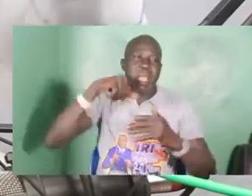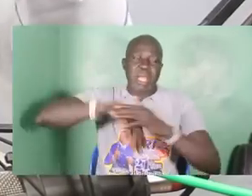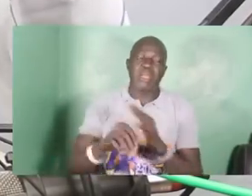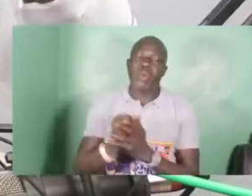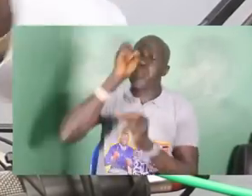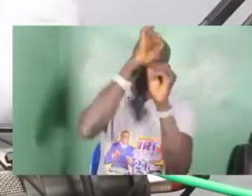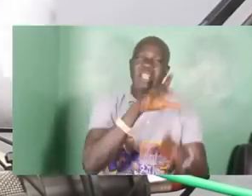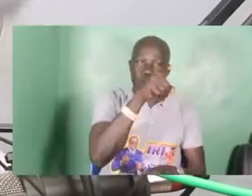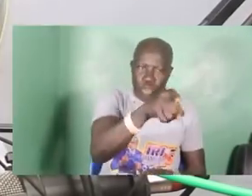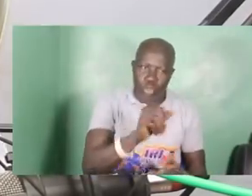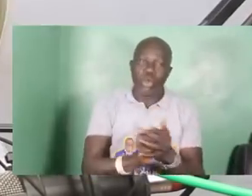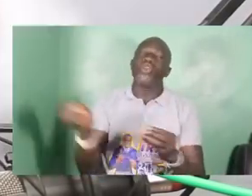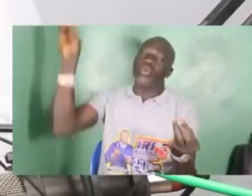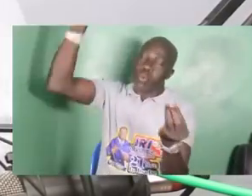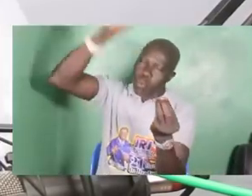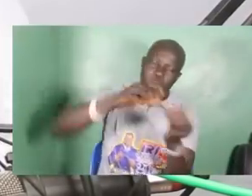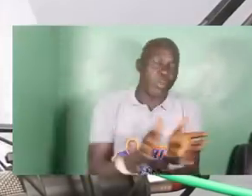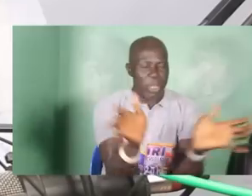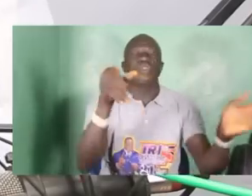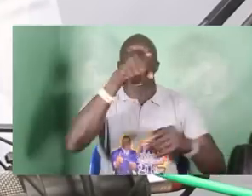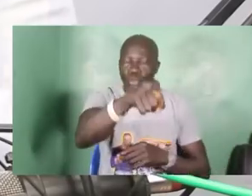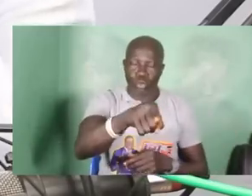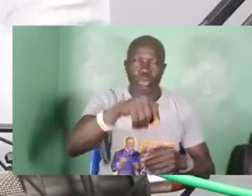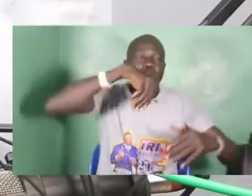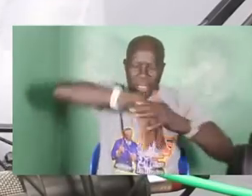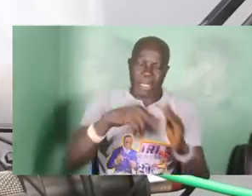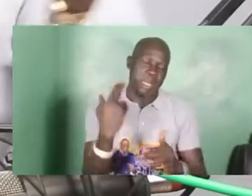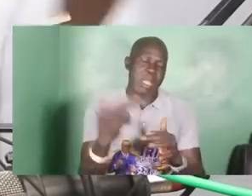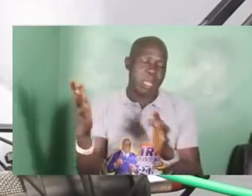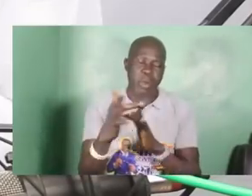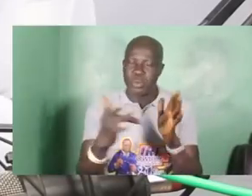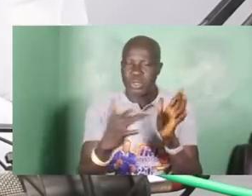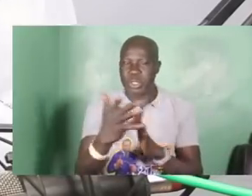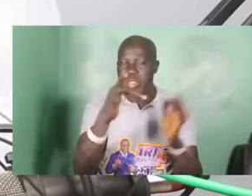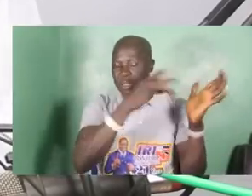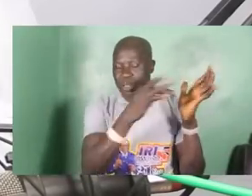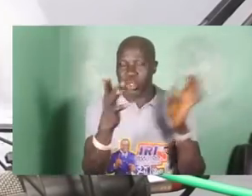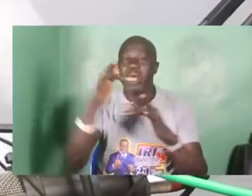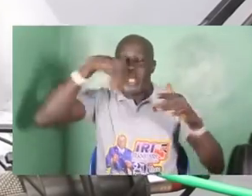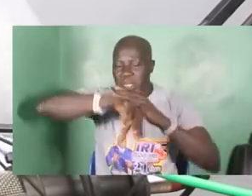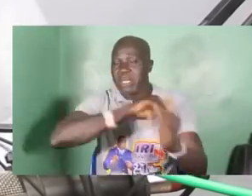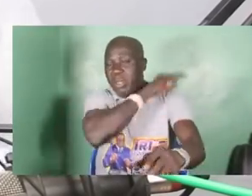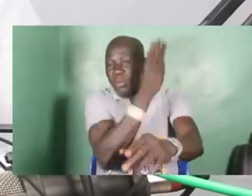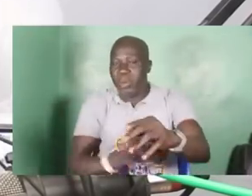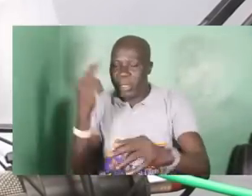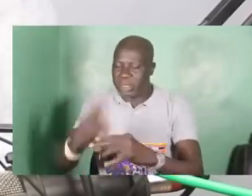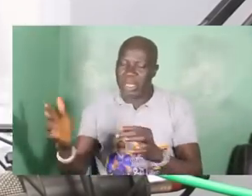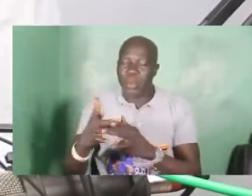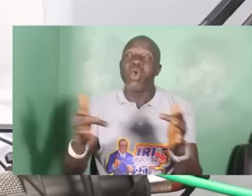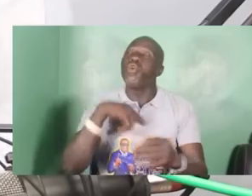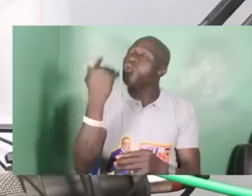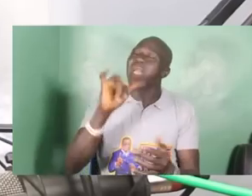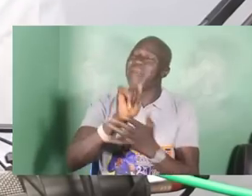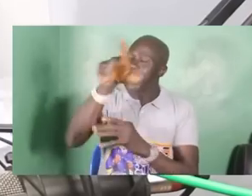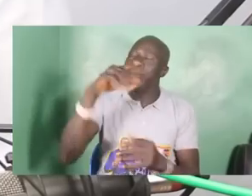níbẹ̀. Láti bù fún ọ. Láti sọ ayé rẹ̀ di ńlá. Mi jọra dẹ̀ ya. Sẹ́lu àbí ìta. Gbogbo èyí tẹ́